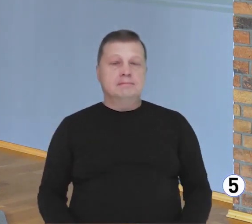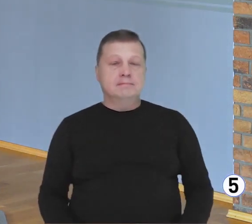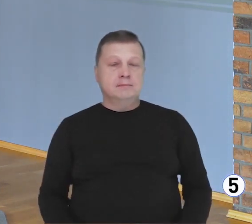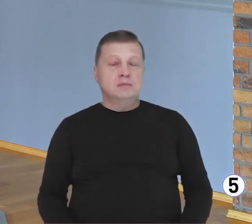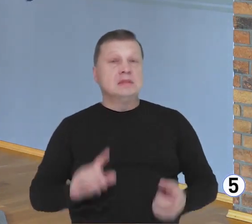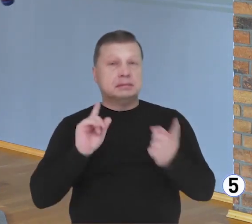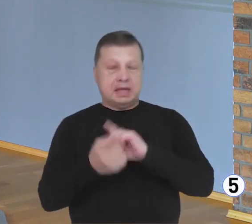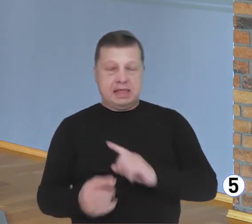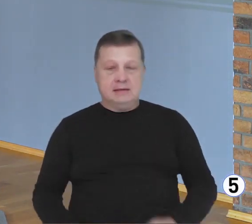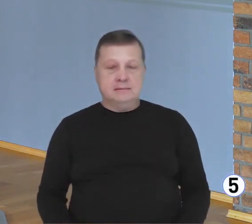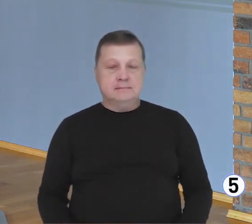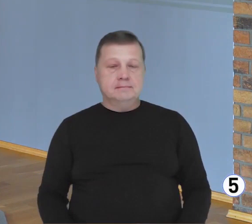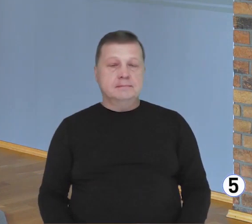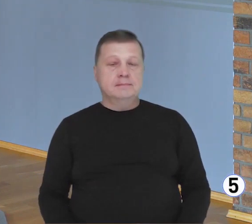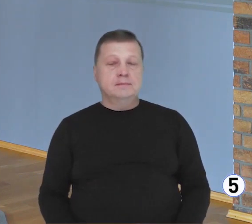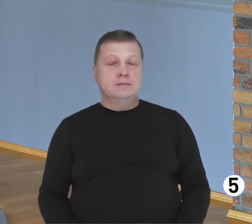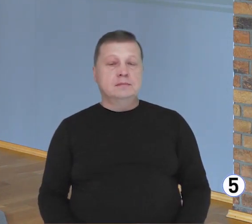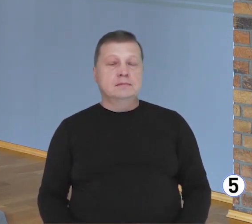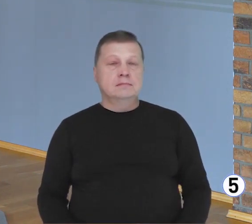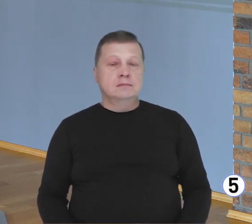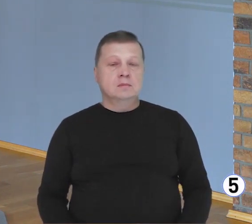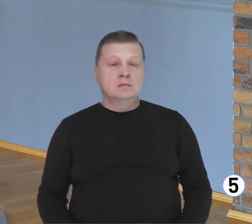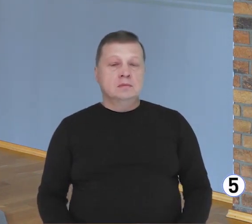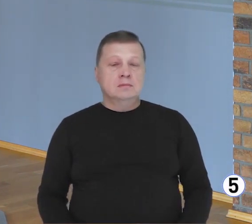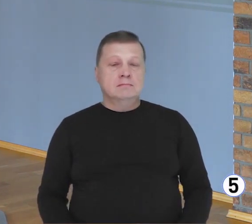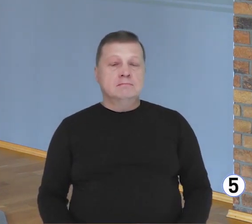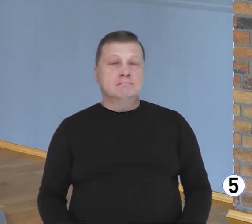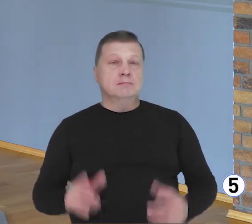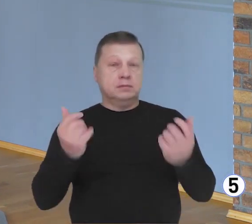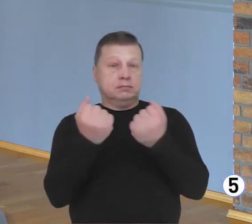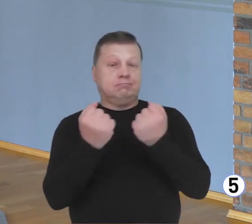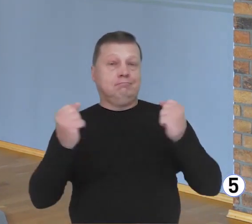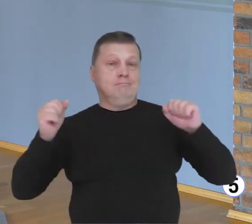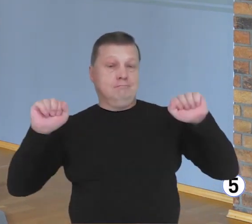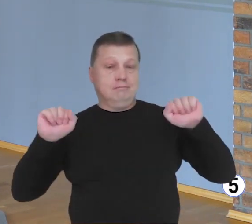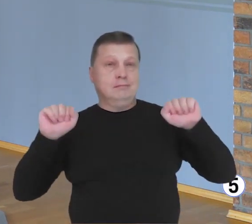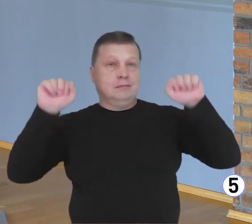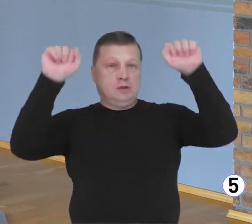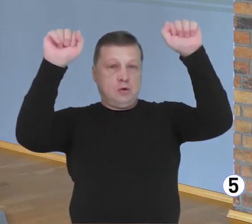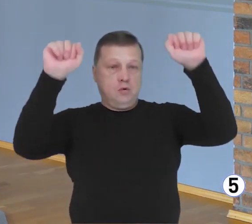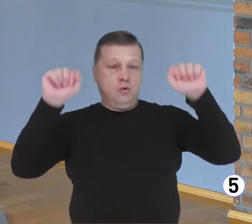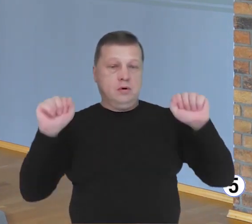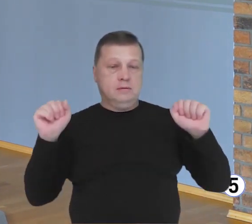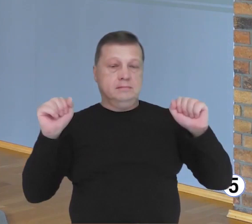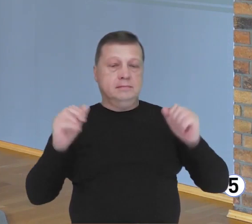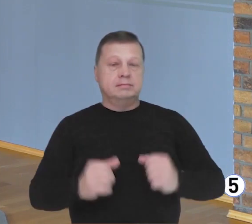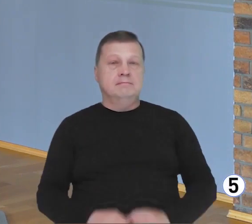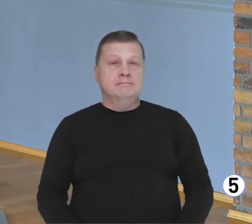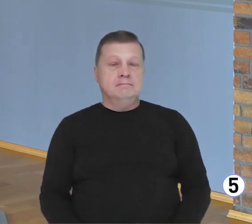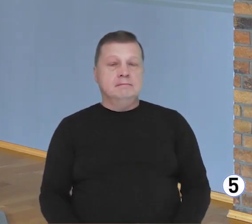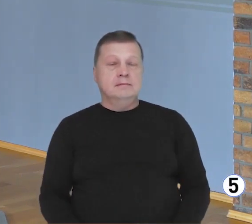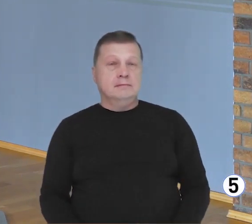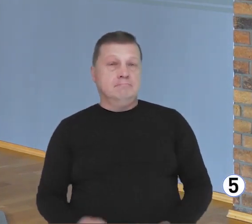barku. Zmiana ćwiczenia, ugięte ramiona, pozycja wyjściowa. Ramiona do przodu, szeroko do